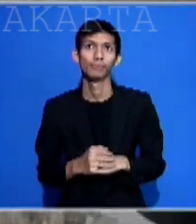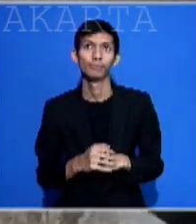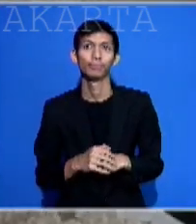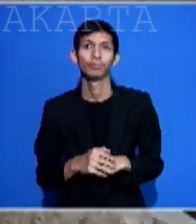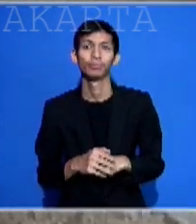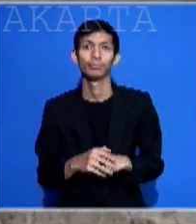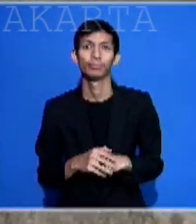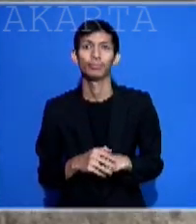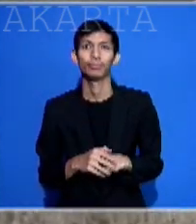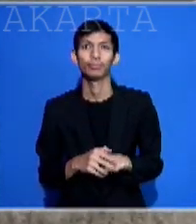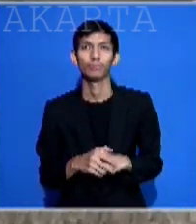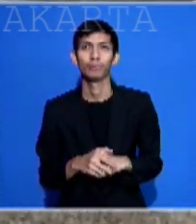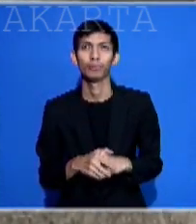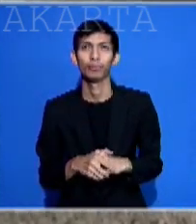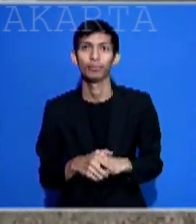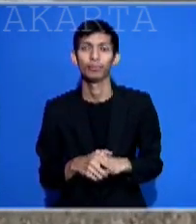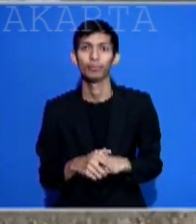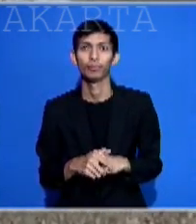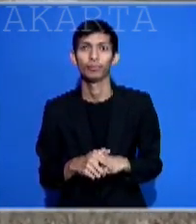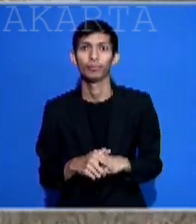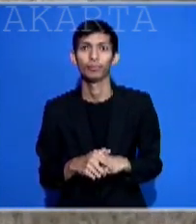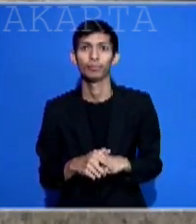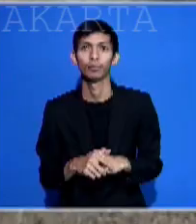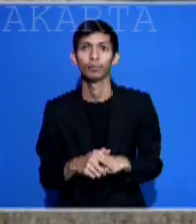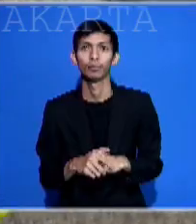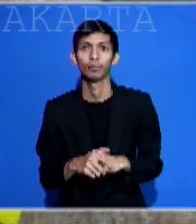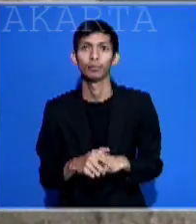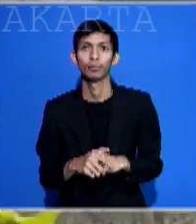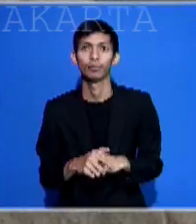tanggul. Demikian Aditya Putratama, TVRI Yogyakarta melaporkan dari Gunung Kidul.